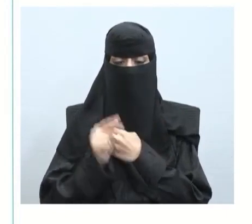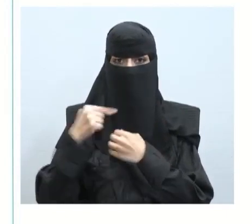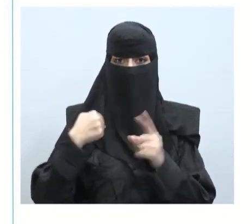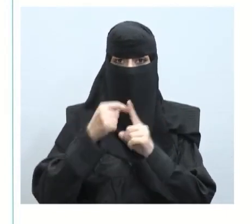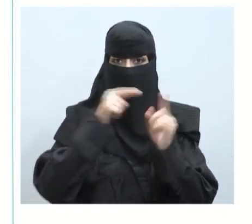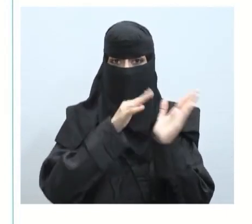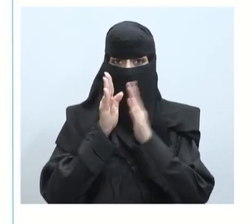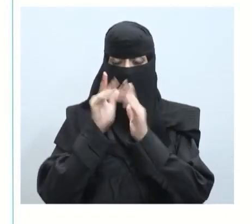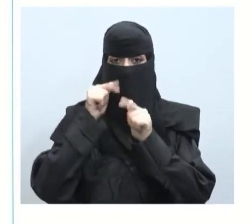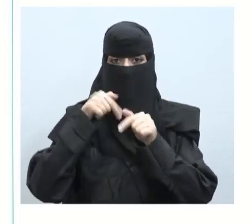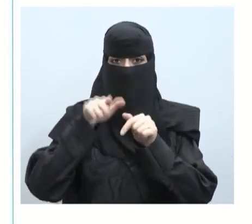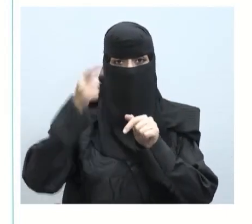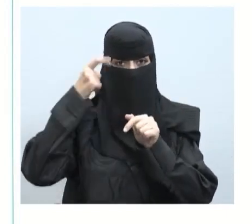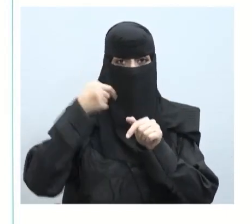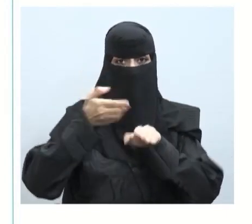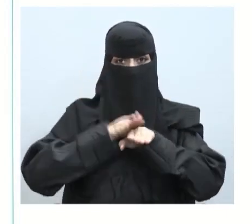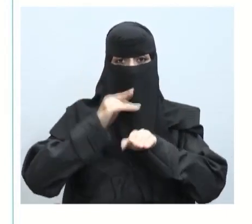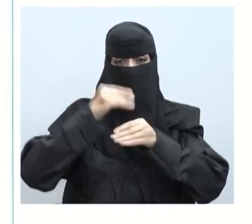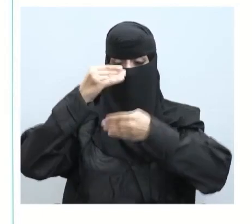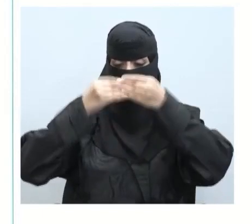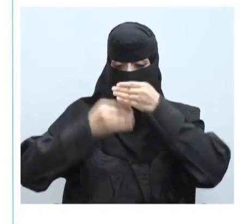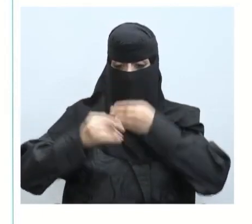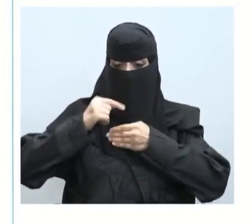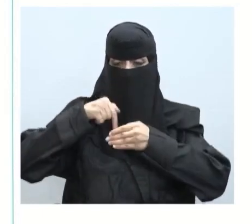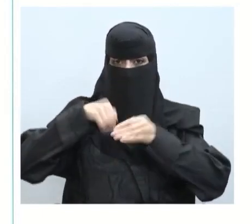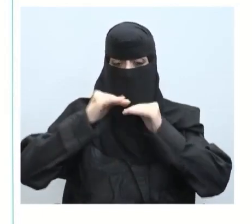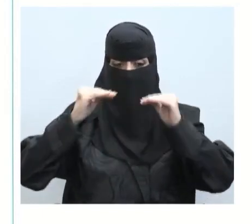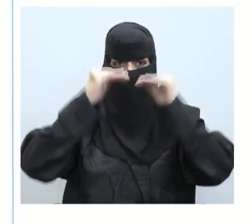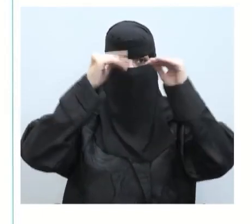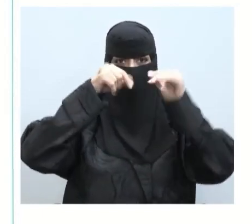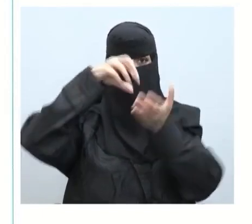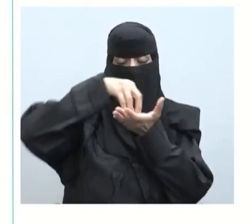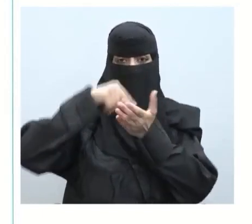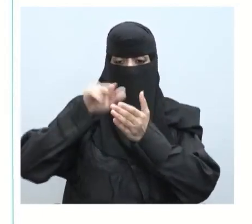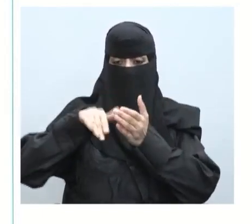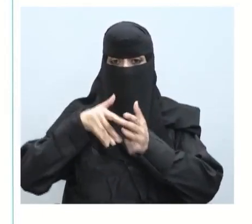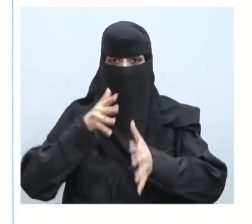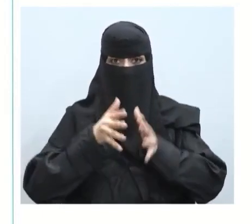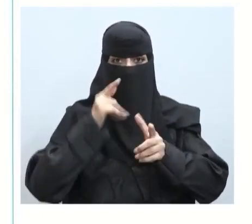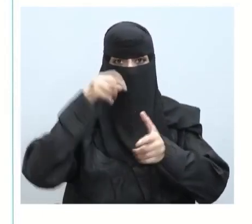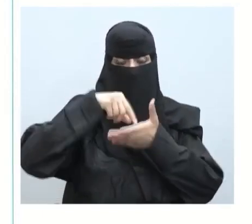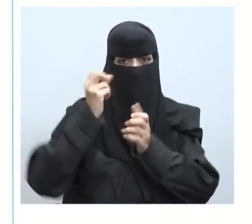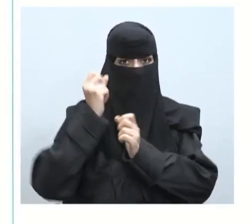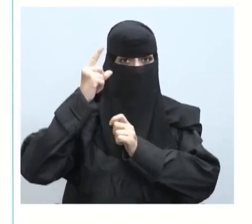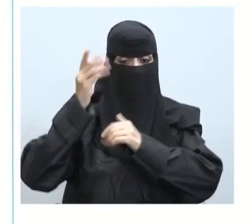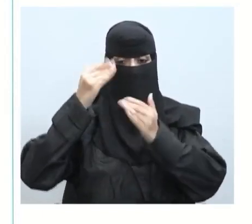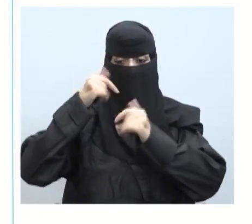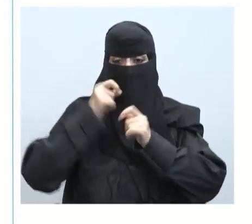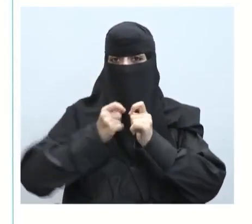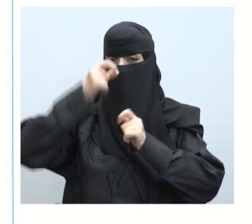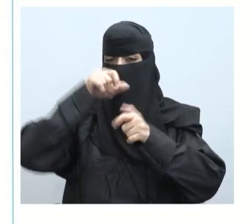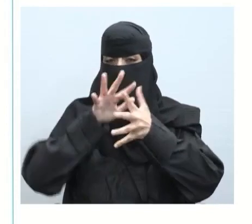أهداف الوحدة: التعرف على طبقات هيكلية المدن الذكية، أيضا تحديد أمثلة على المدن الذكية، وصف